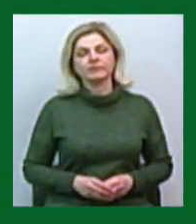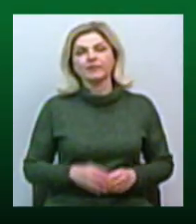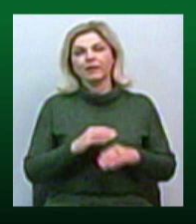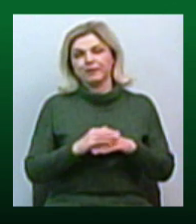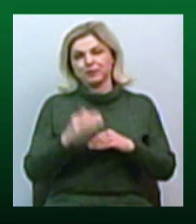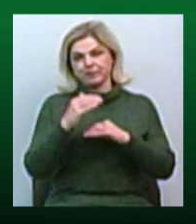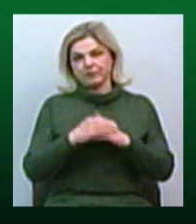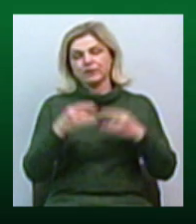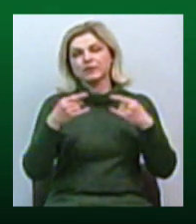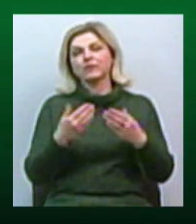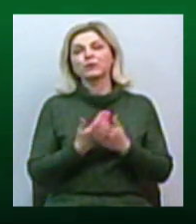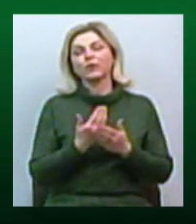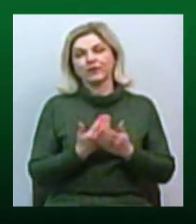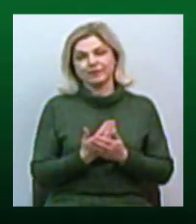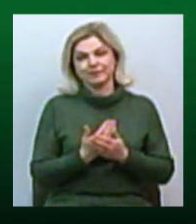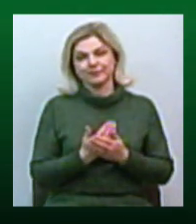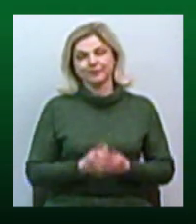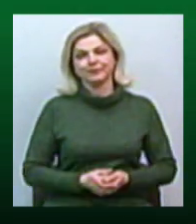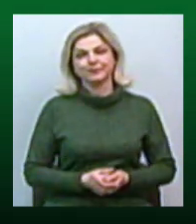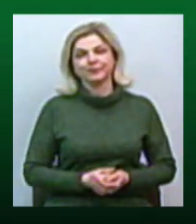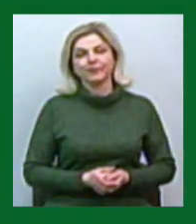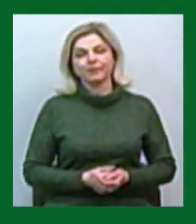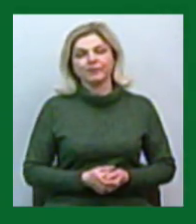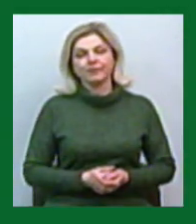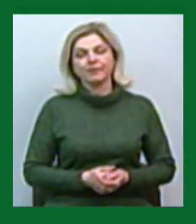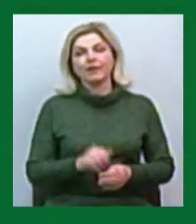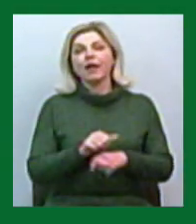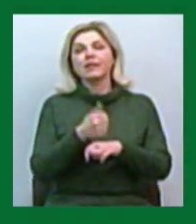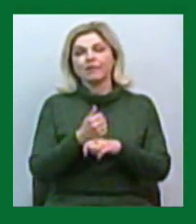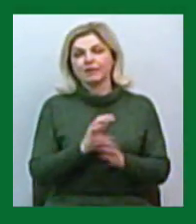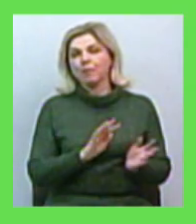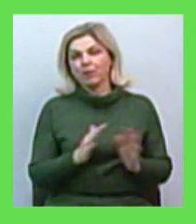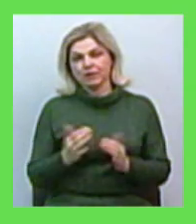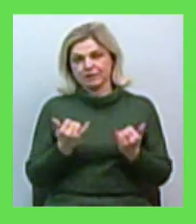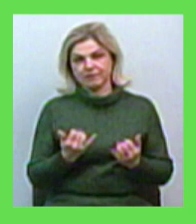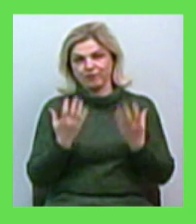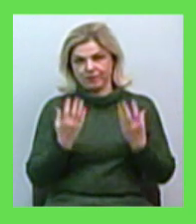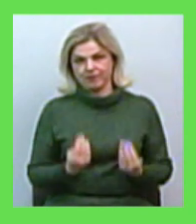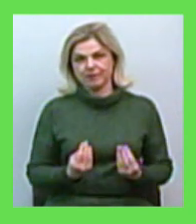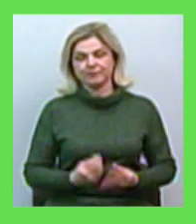Добрий вечір. В ефірі новини в студії Олександр Гордієнко. Далі коротко про основні події дня.